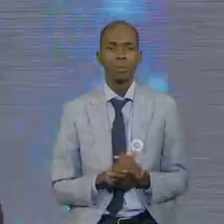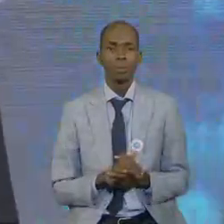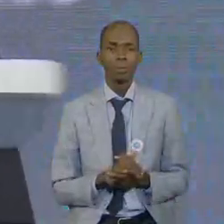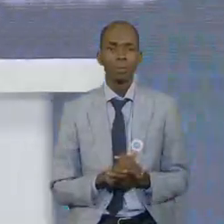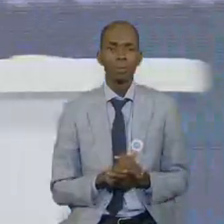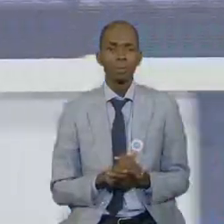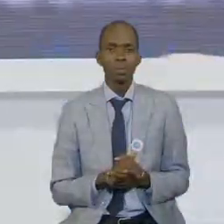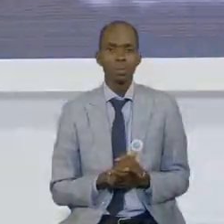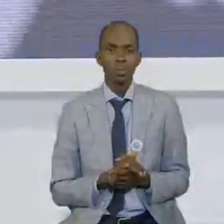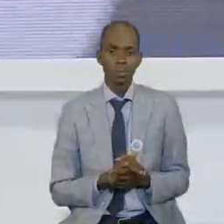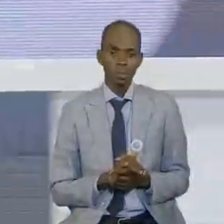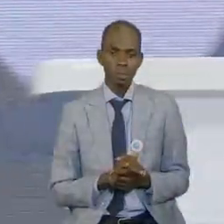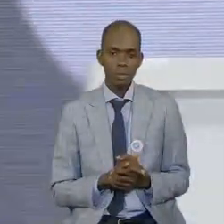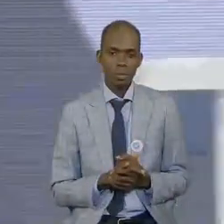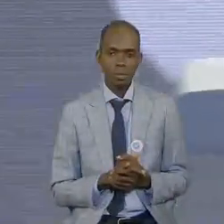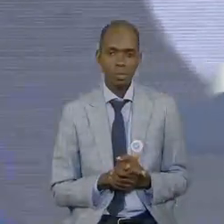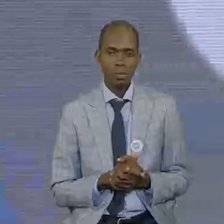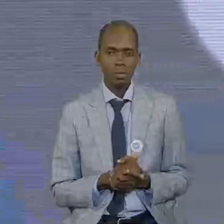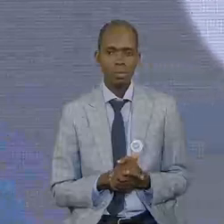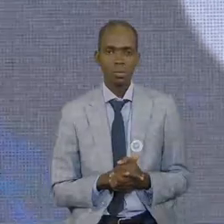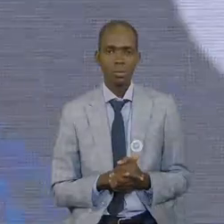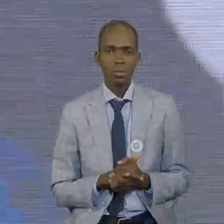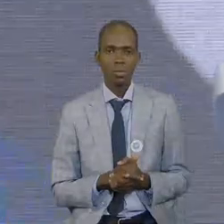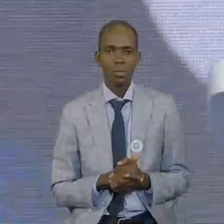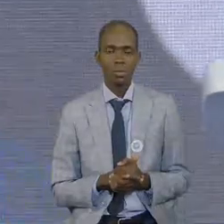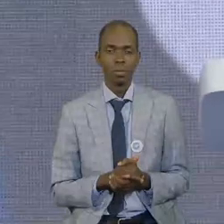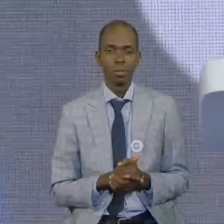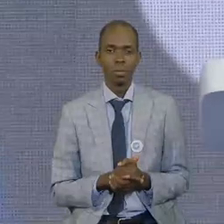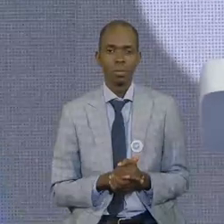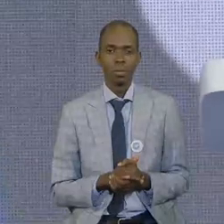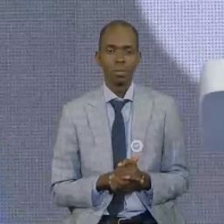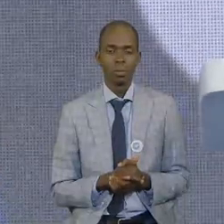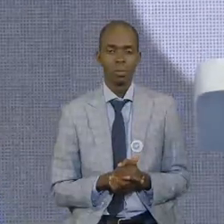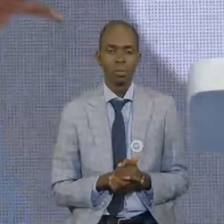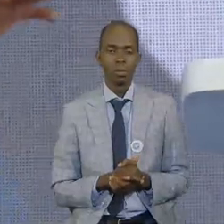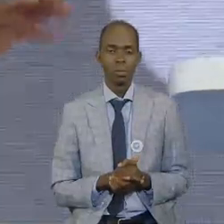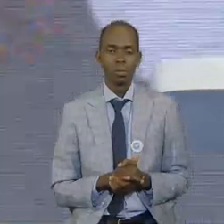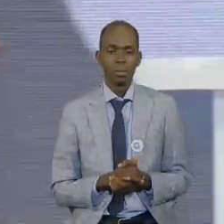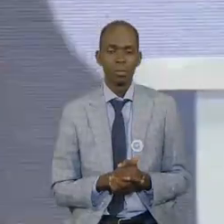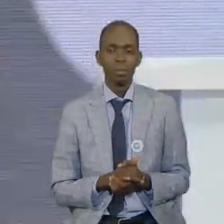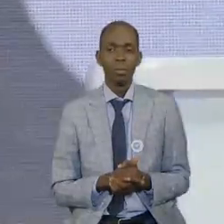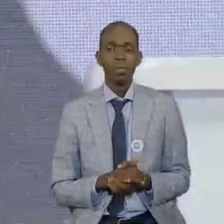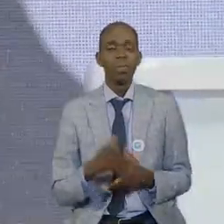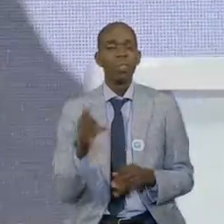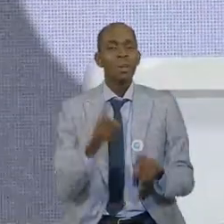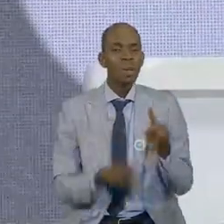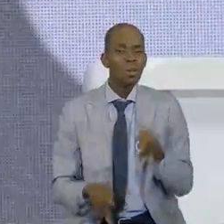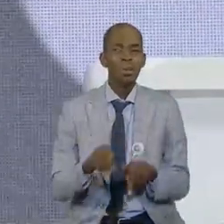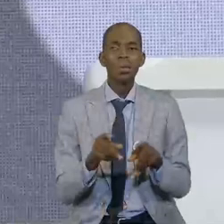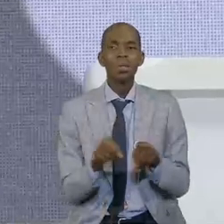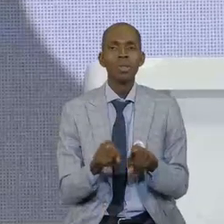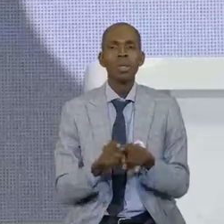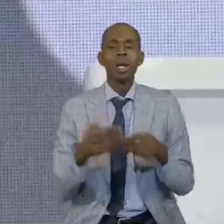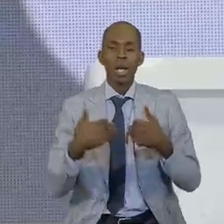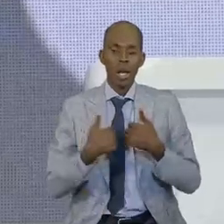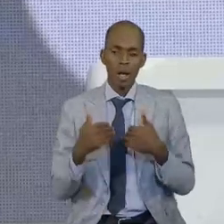ans, qu'est-ce qu'il veut faire? Il nous regarde comme si nous sommes terminés. Qu'est-ce qu'il peut faire? They even have a word for us.